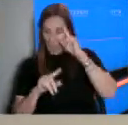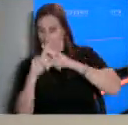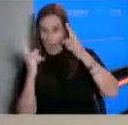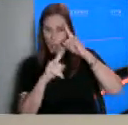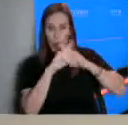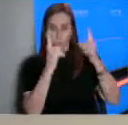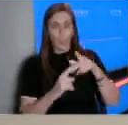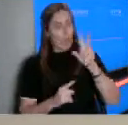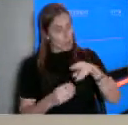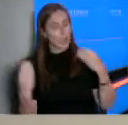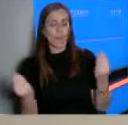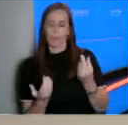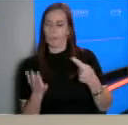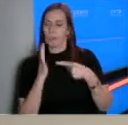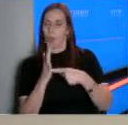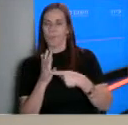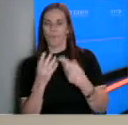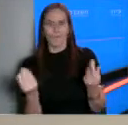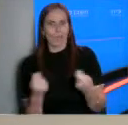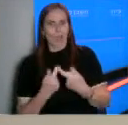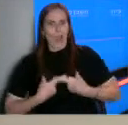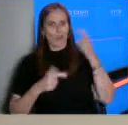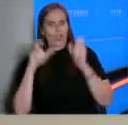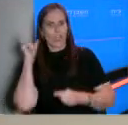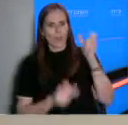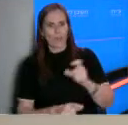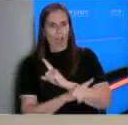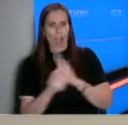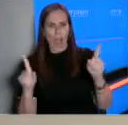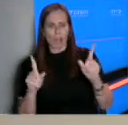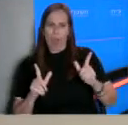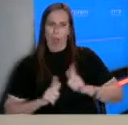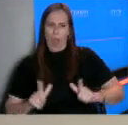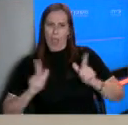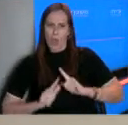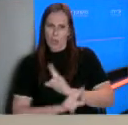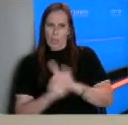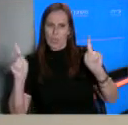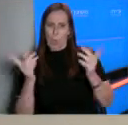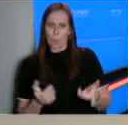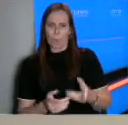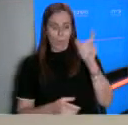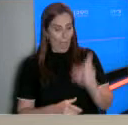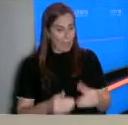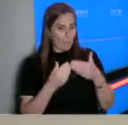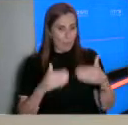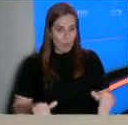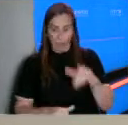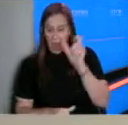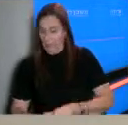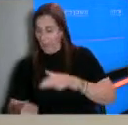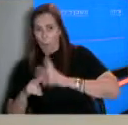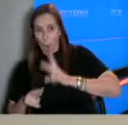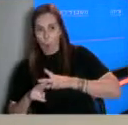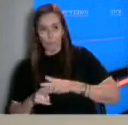ביניכם, יש דברים כמו דיני נפשות שאסור להשהות בהם את הפעילות. אדם נכה, אדם